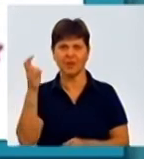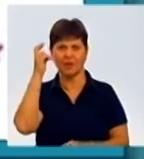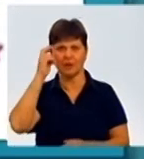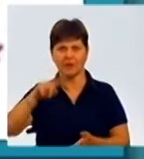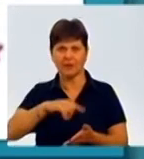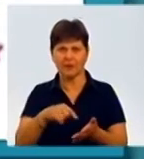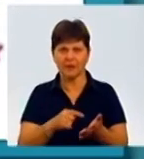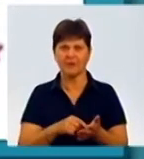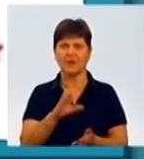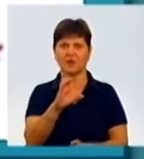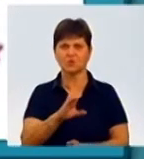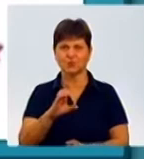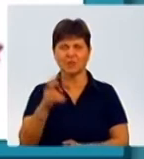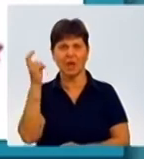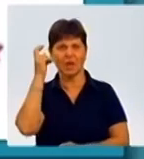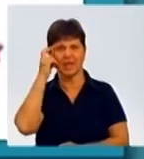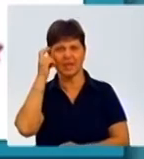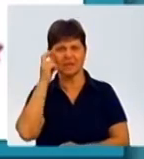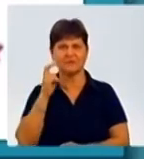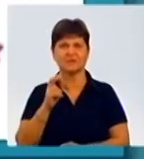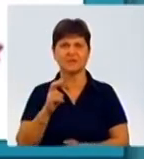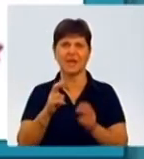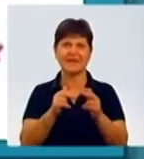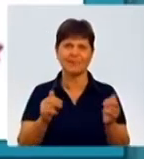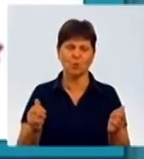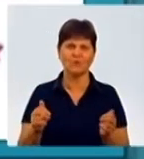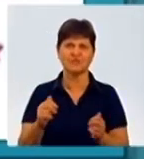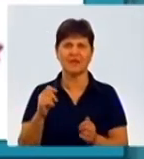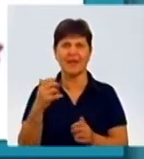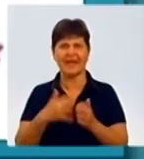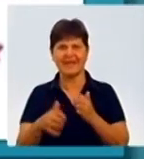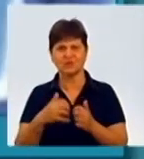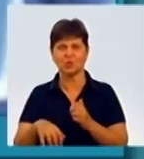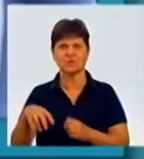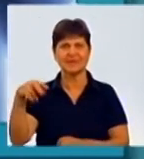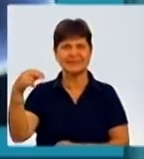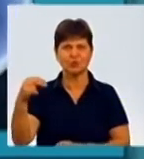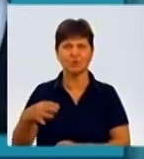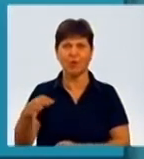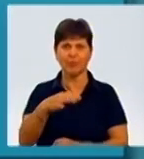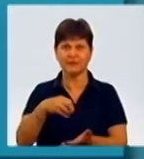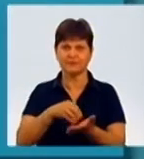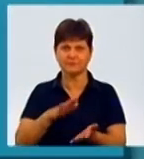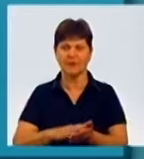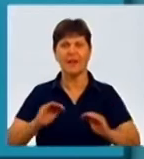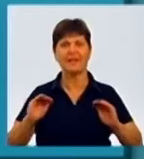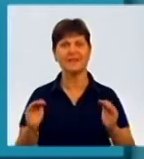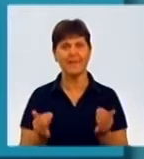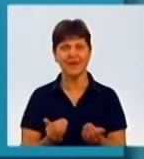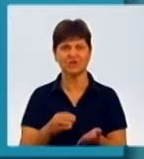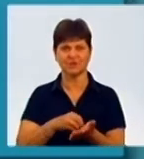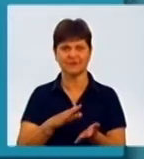також Сумській, Київській, Дніпровській, Херсонській, Запорізькій областях. Найменше випадків зафіксовано